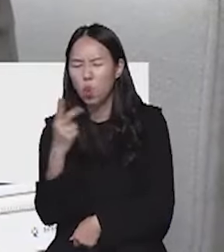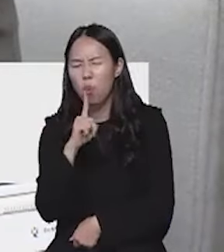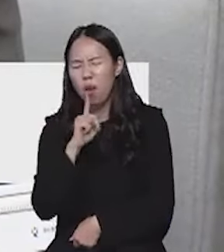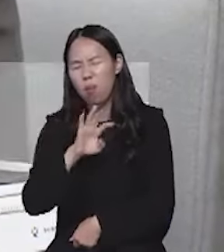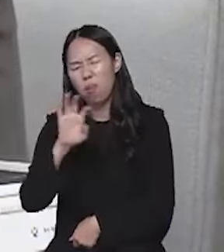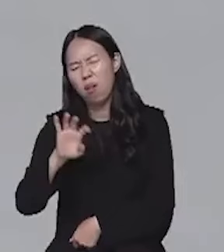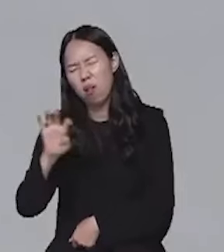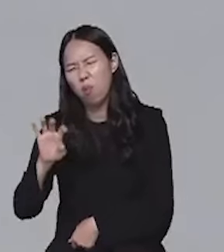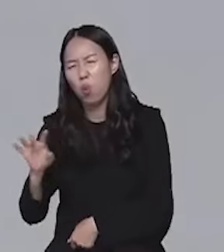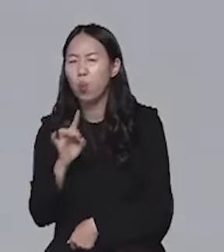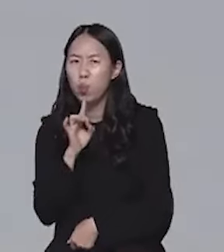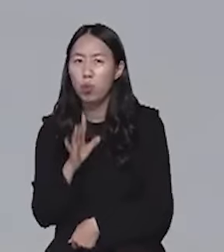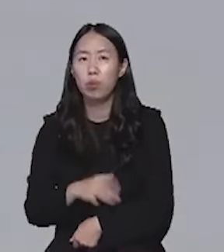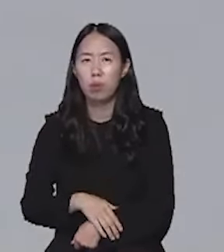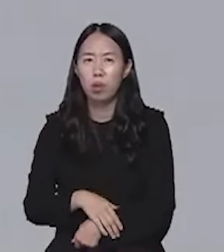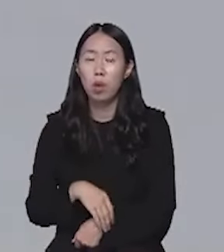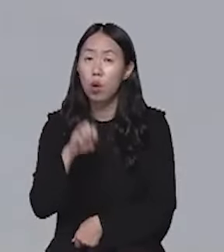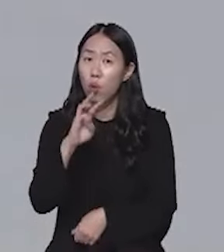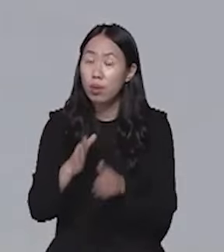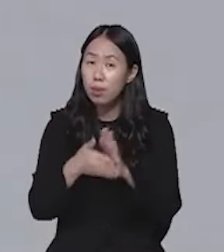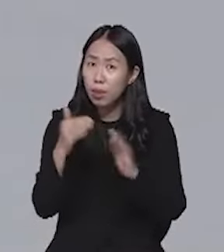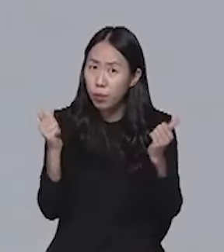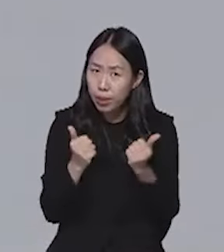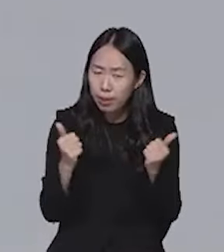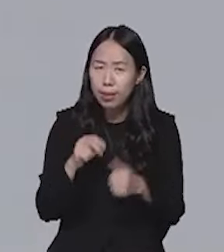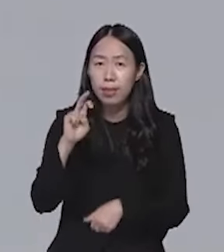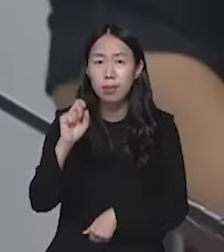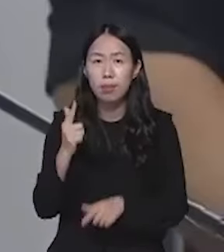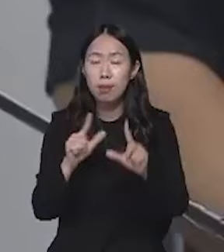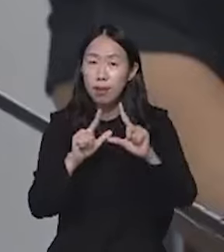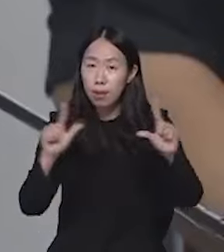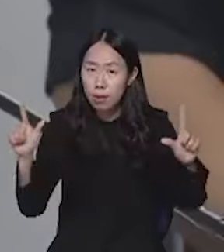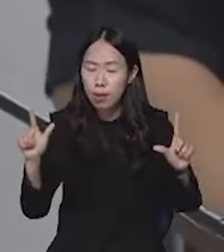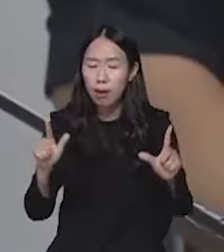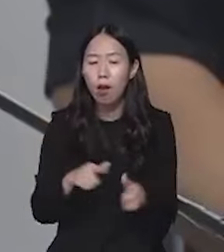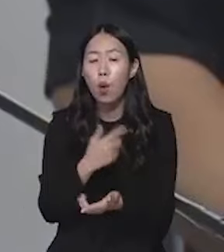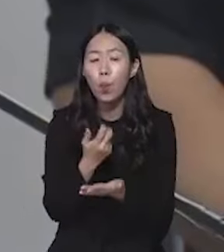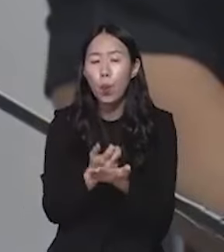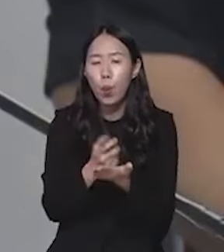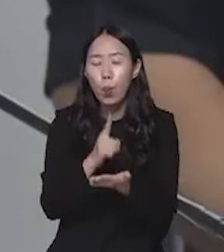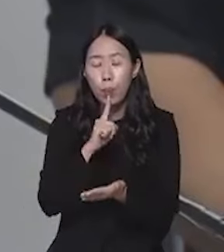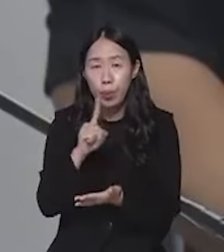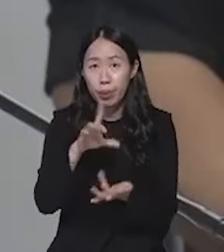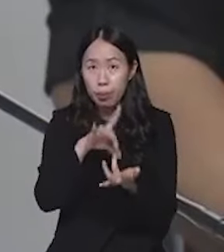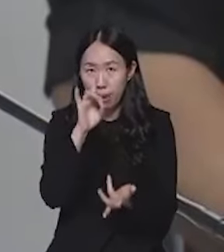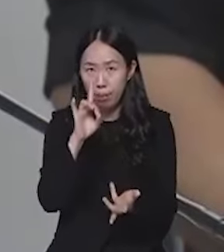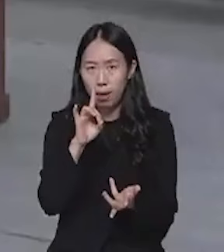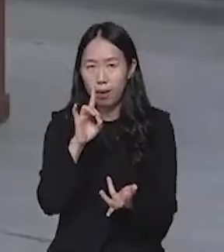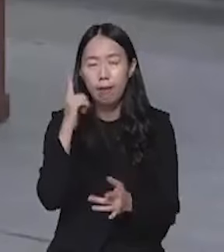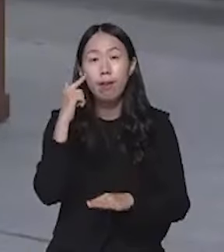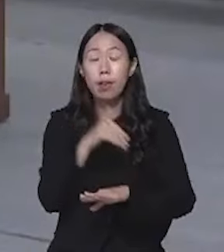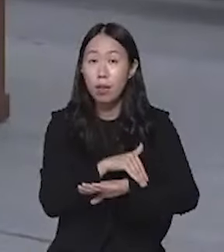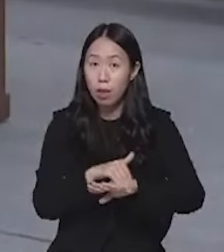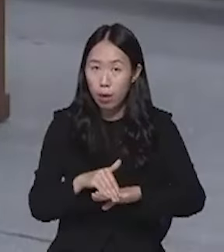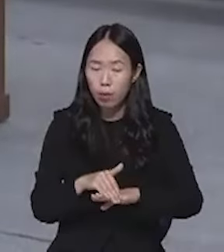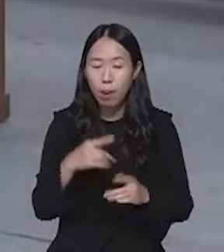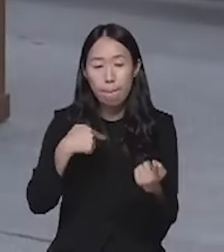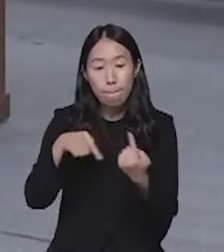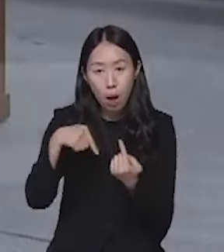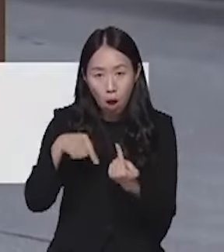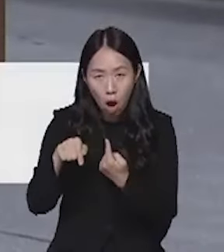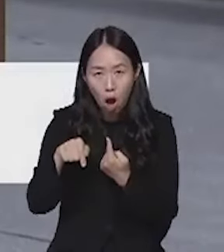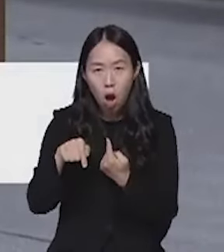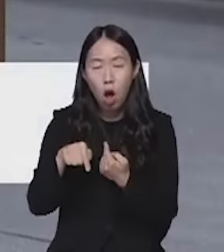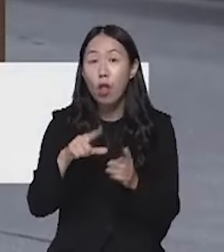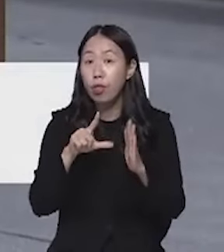수준이었습니다. 광주시의회는 오는 27일 청문 경과보고서 채택 여부를 결정할 방침입니다. 인사청문회에서